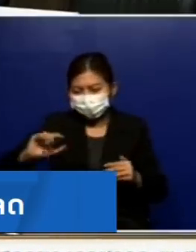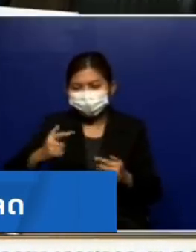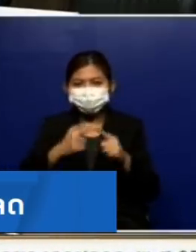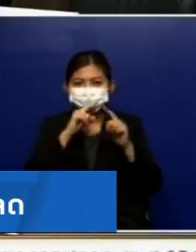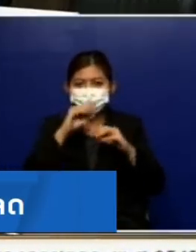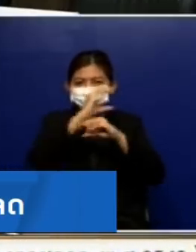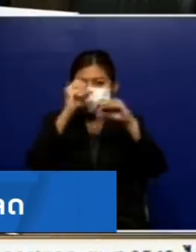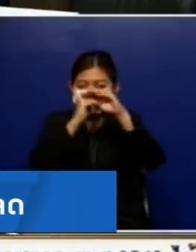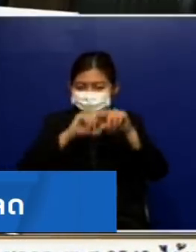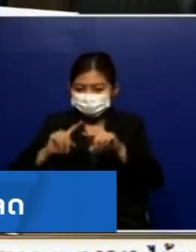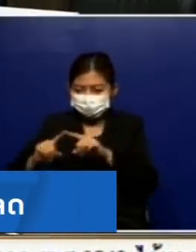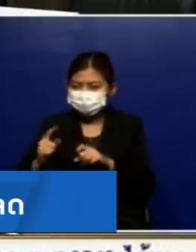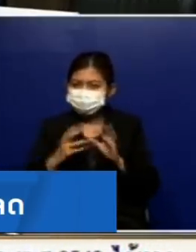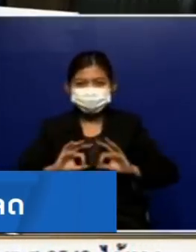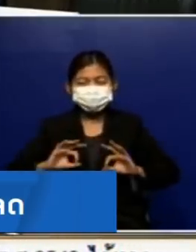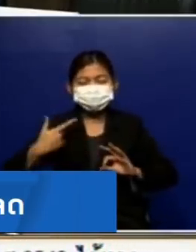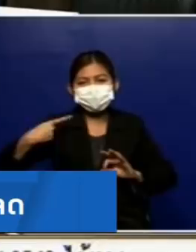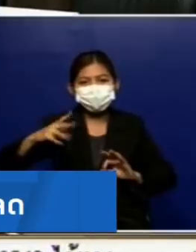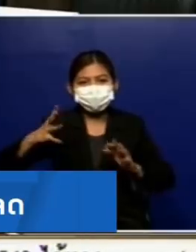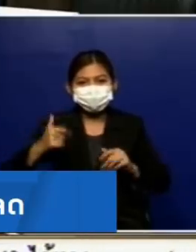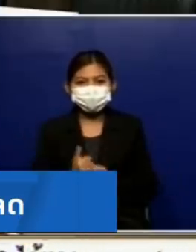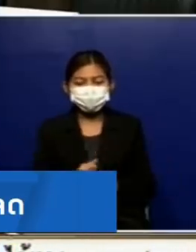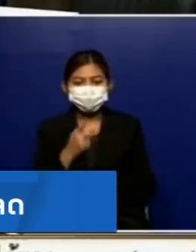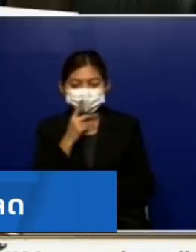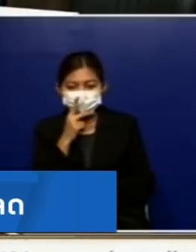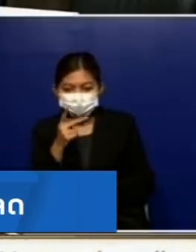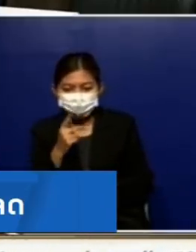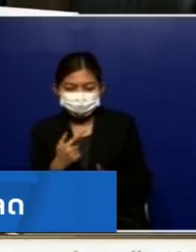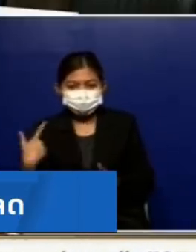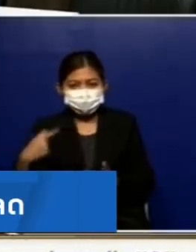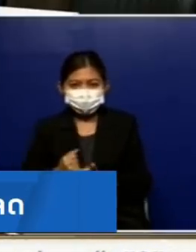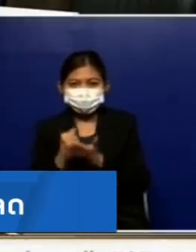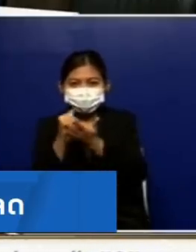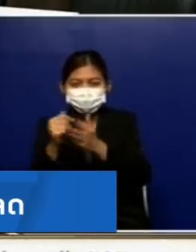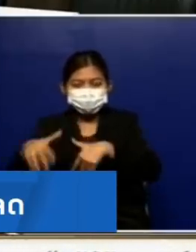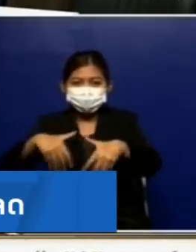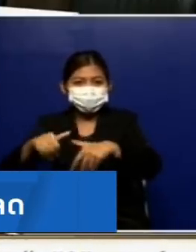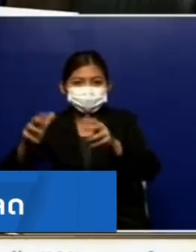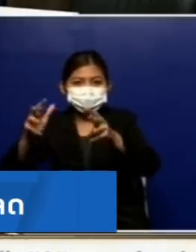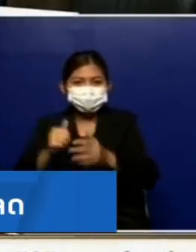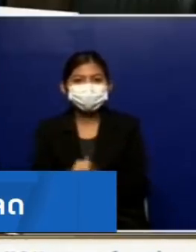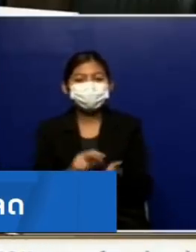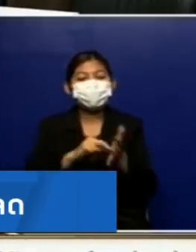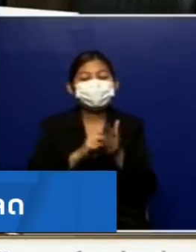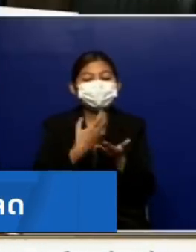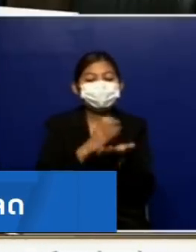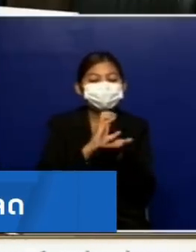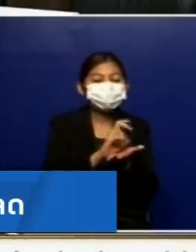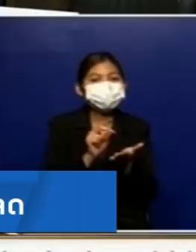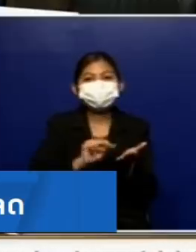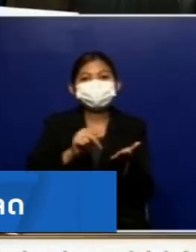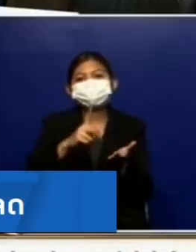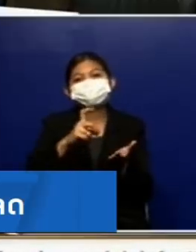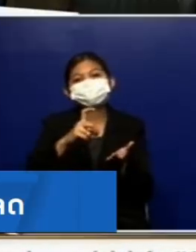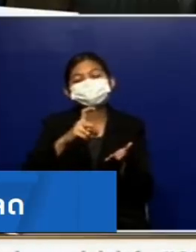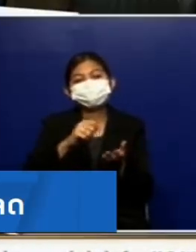ที่ไร้กาลเทศะไม่เห็นหัวประชาชนซุกซ่อนอยู่ก็ถือว่าเป็นงบที่ใช้ไม่ได้